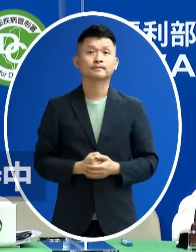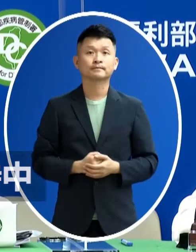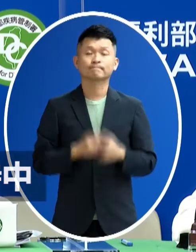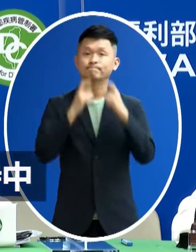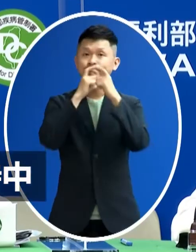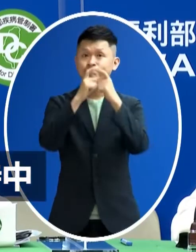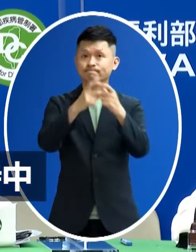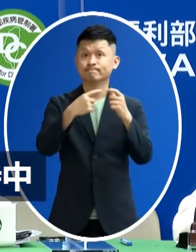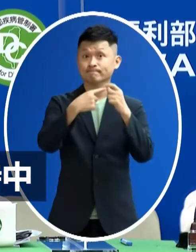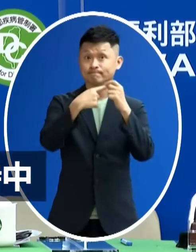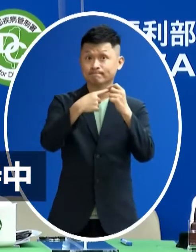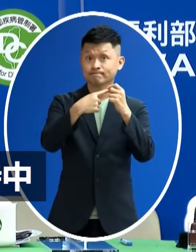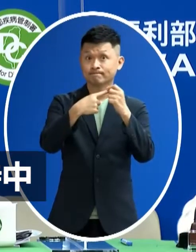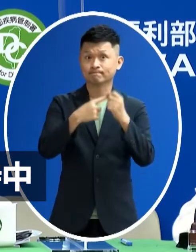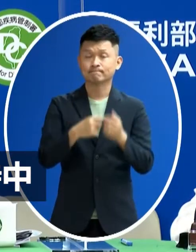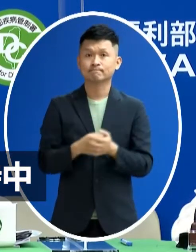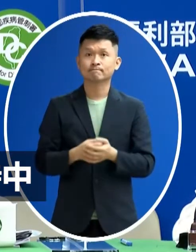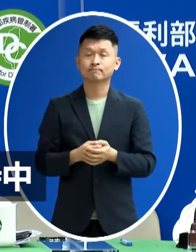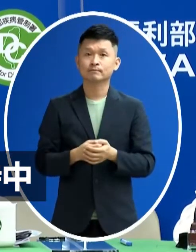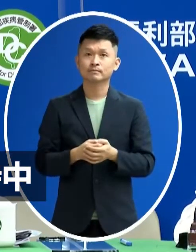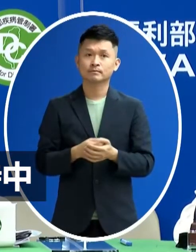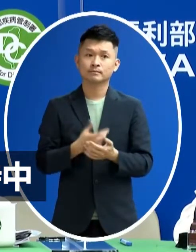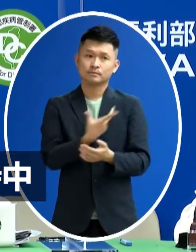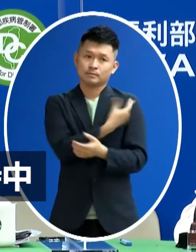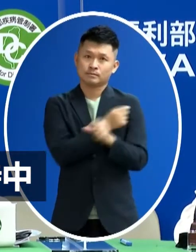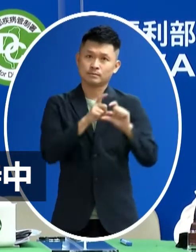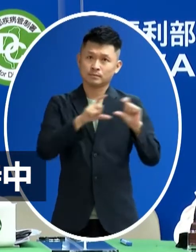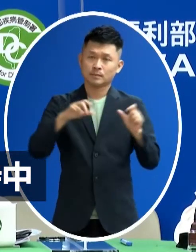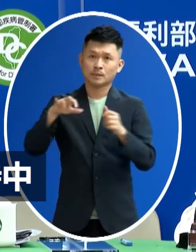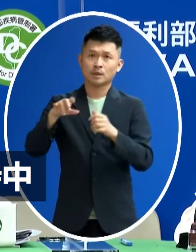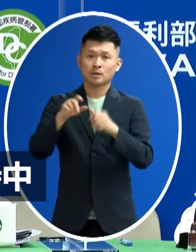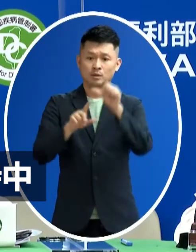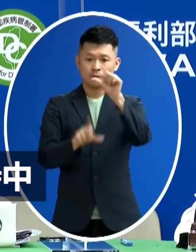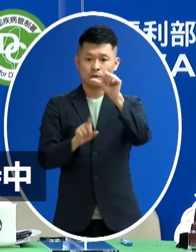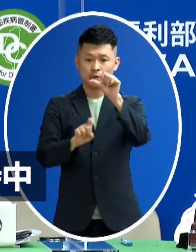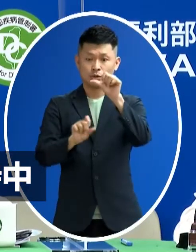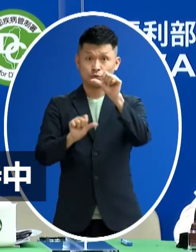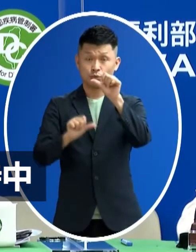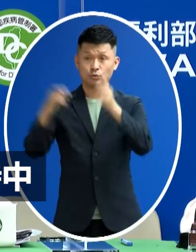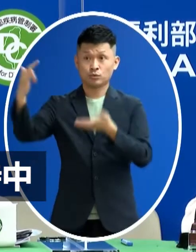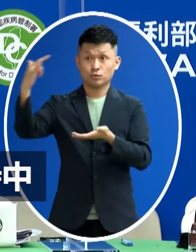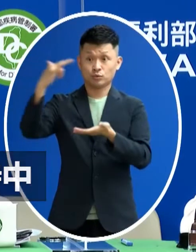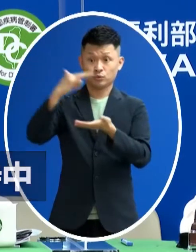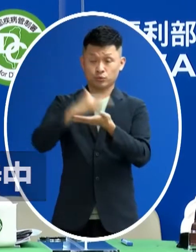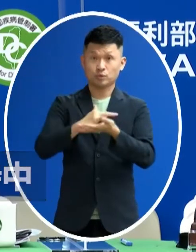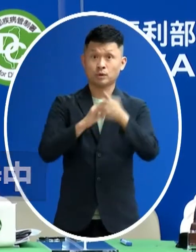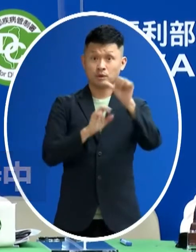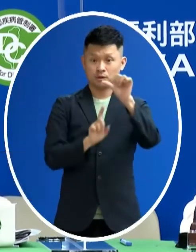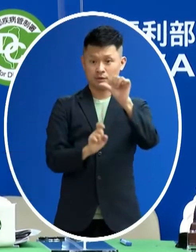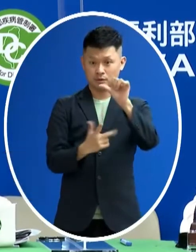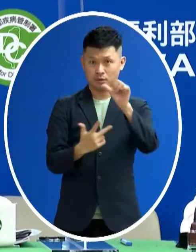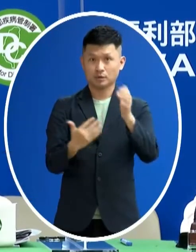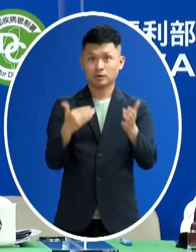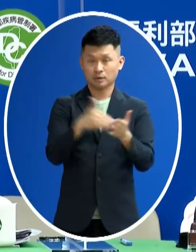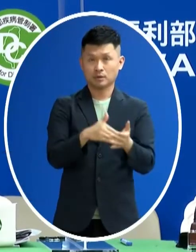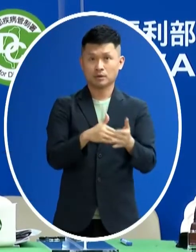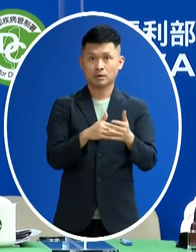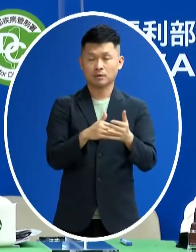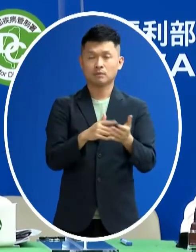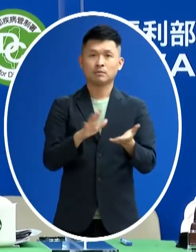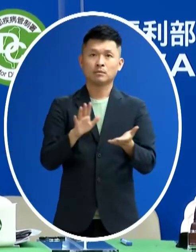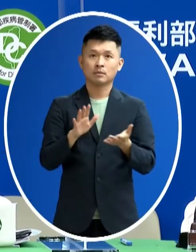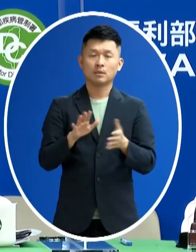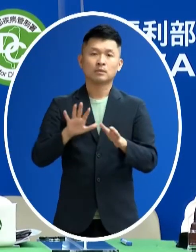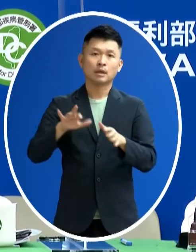第一个大概是药物大概15号起飞，16号到。不过这也不是100%，不过我们知道它航班已